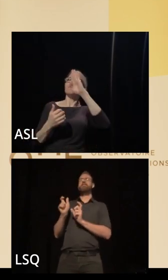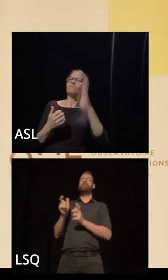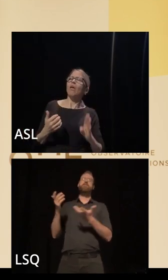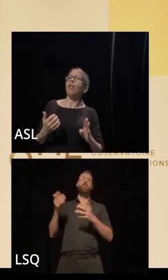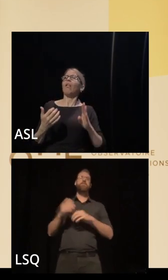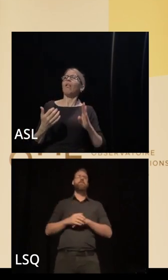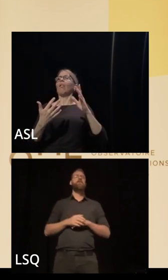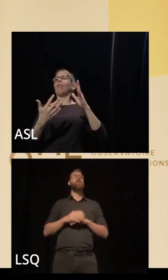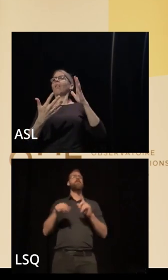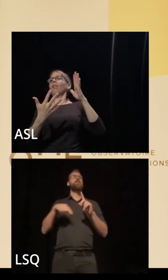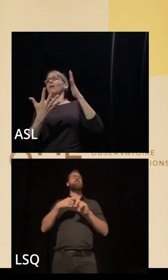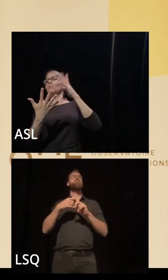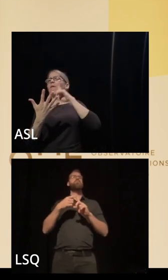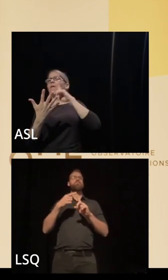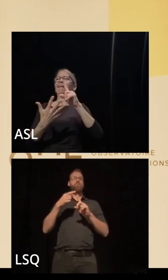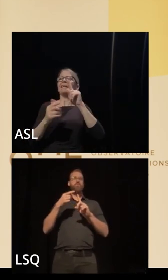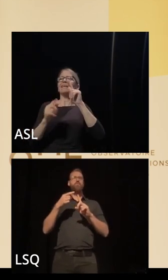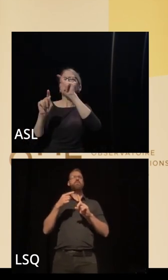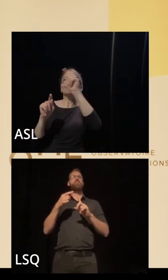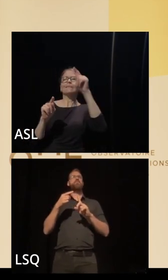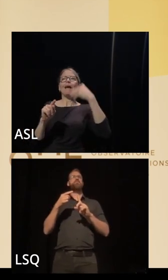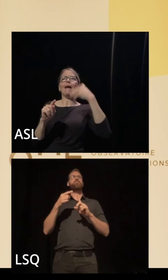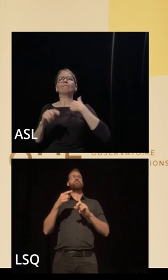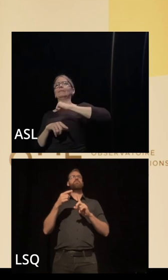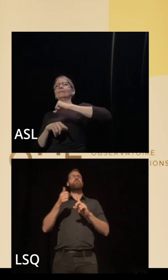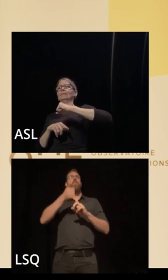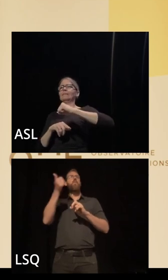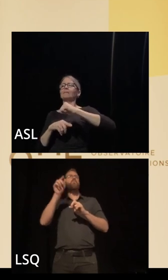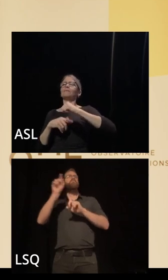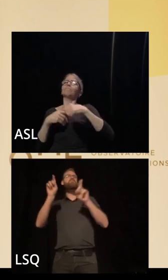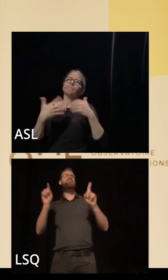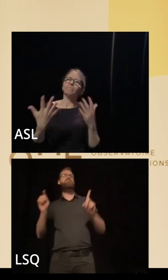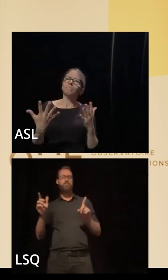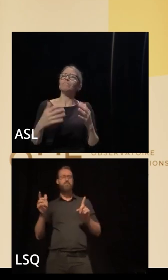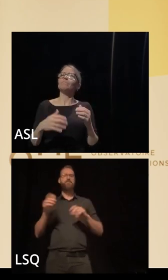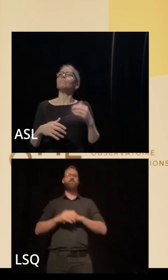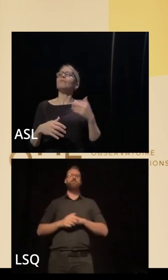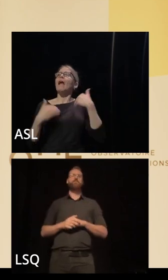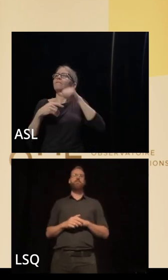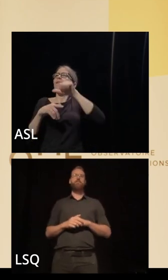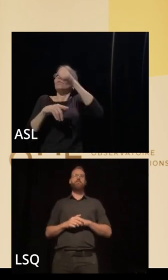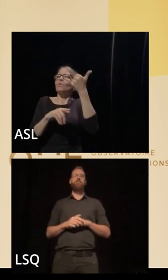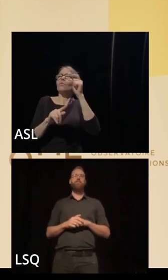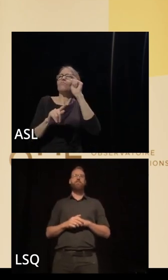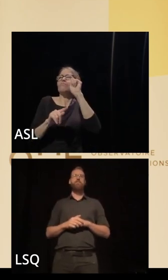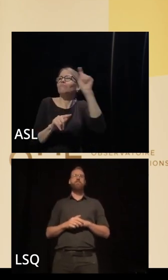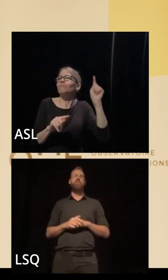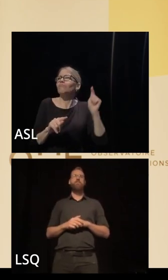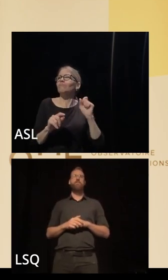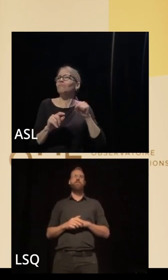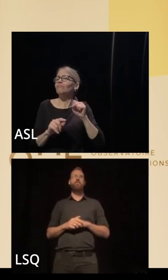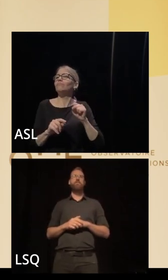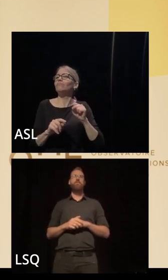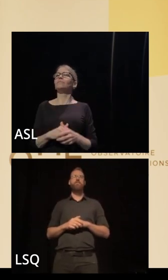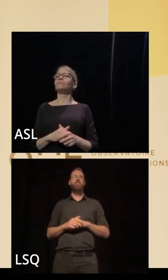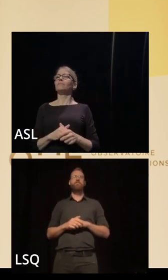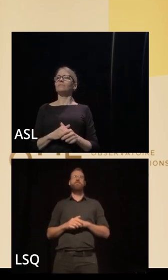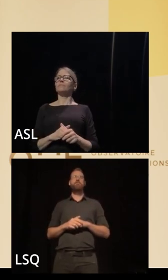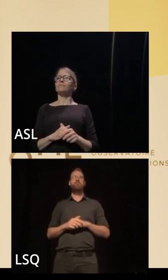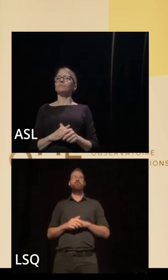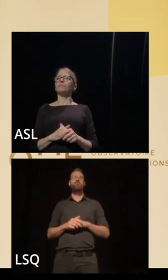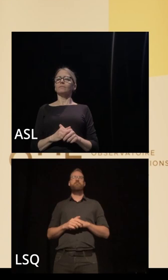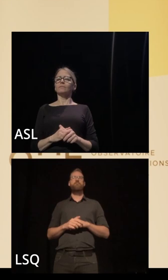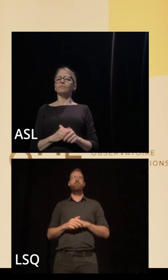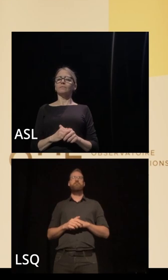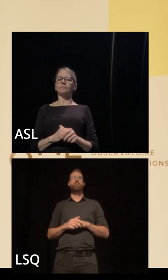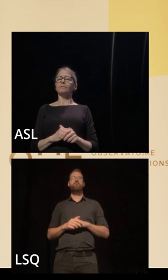basque-français Necato Enea. Vitaminé Factora a aussi créé le réseau de coopération transfrontalière Muka Guidé et fait